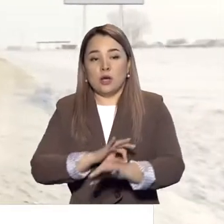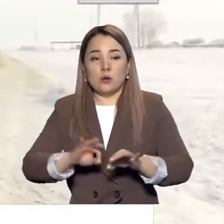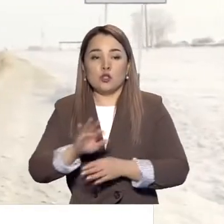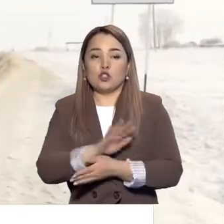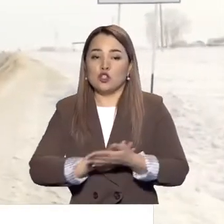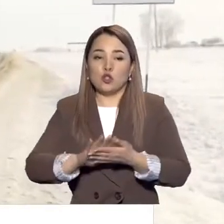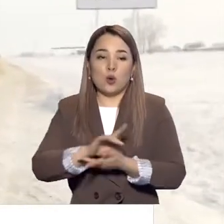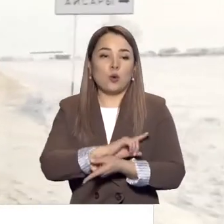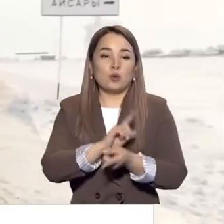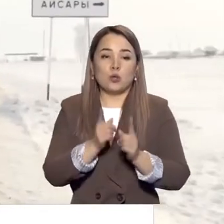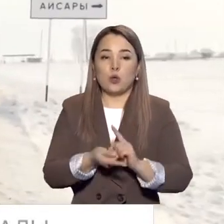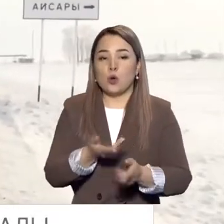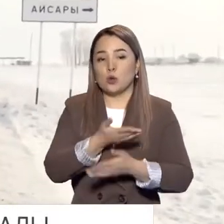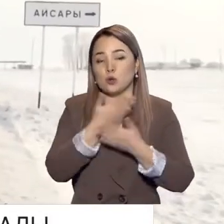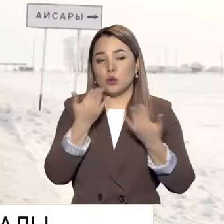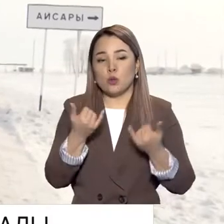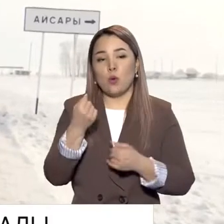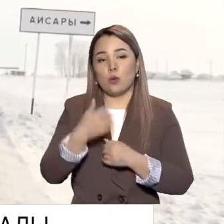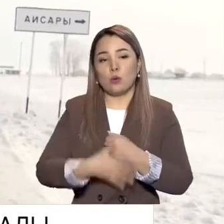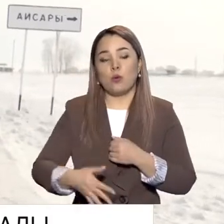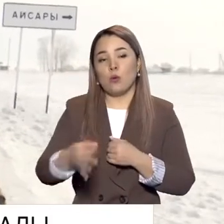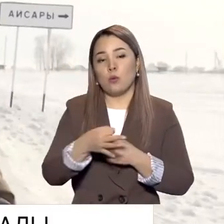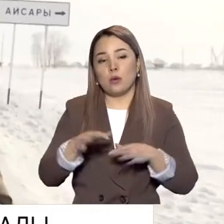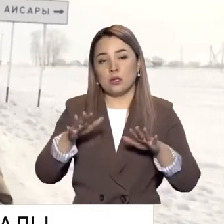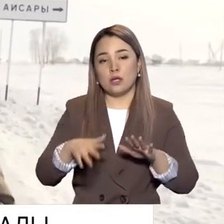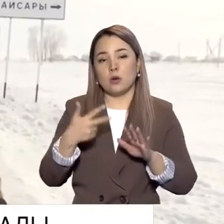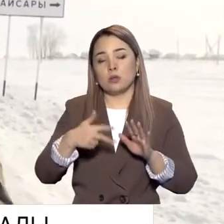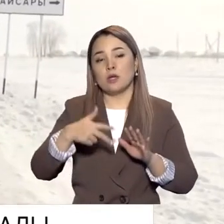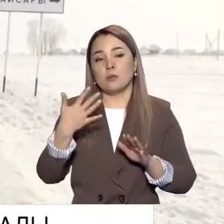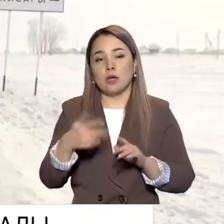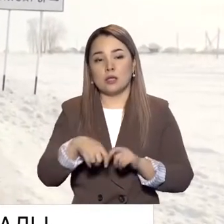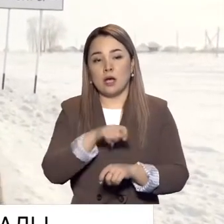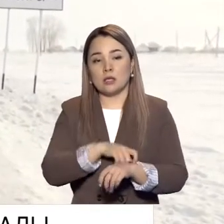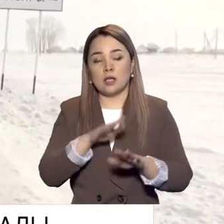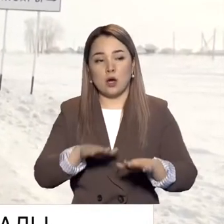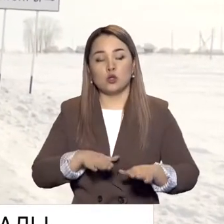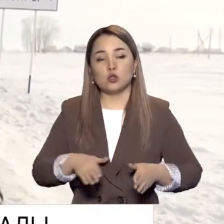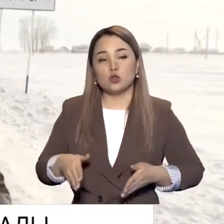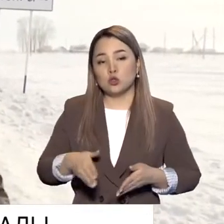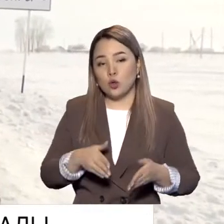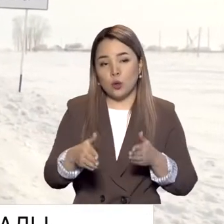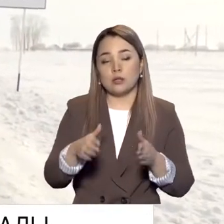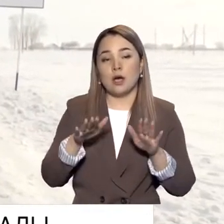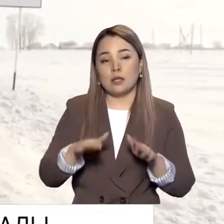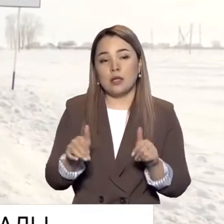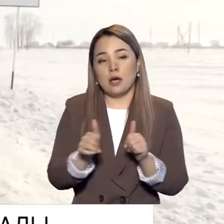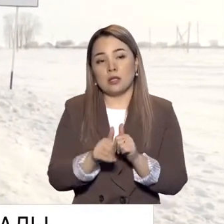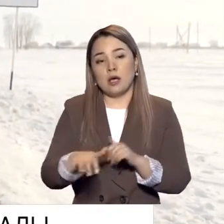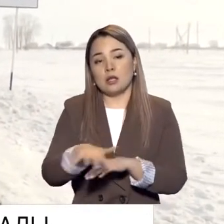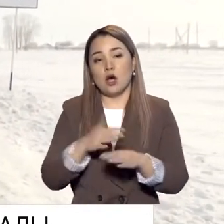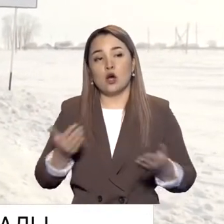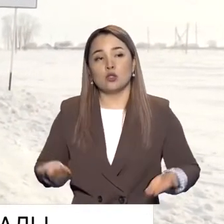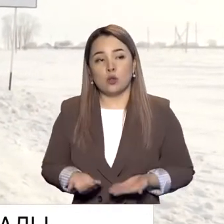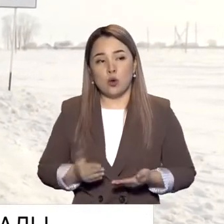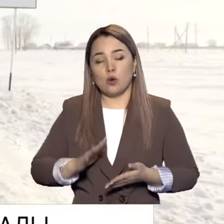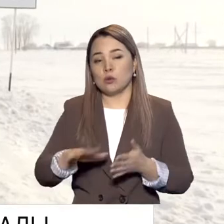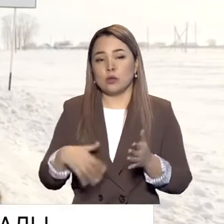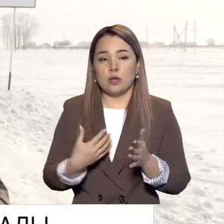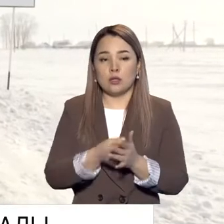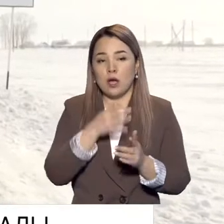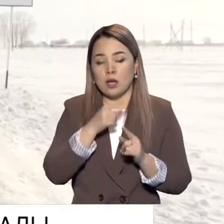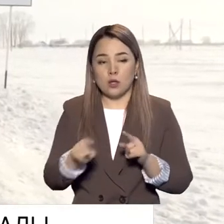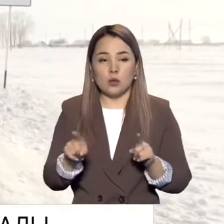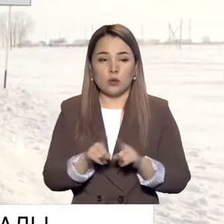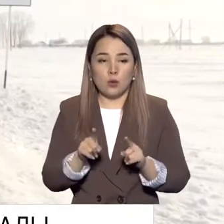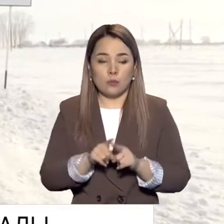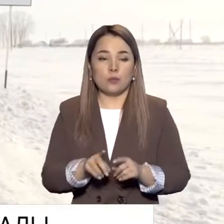еш өзгеріс болмай тұр. Облыс орталығына небәрі 35 шақырым қашықтағы күре жолдың бойындағы елді мекеннің тұрғындары әлі күнге дейін үйлерін